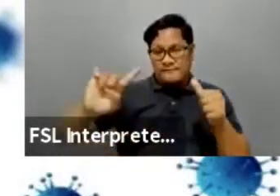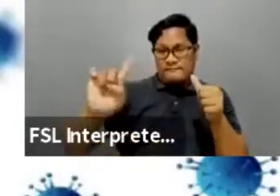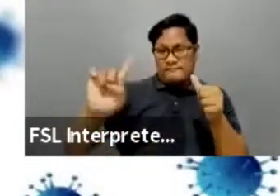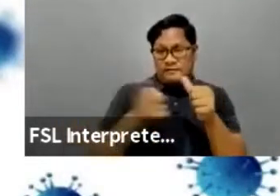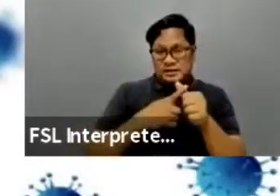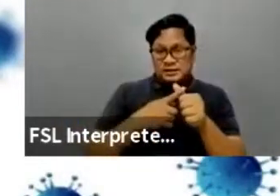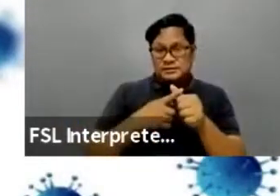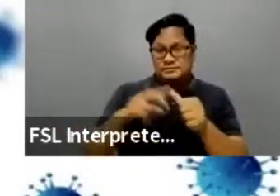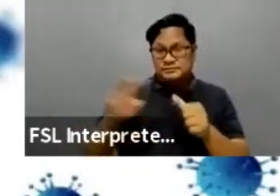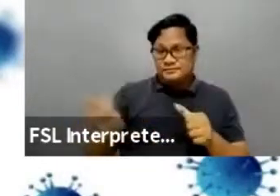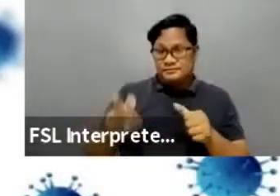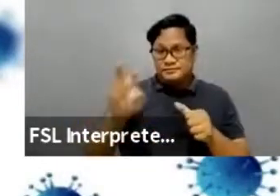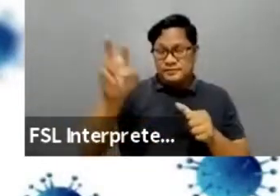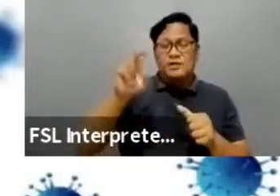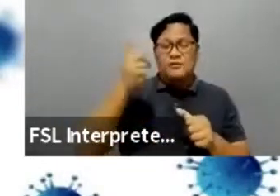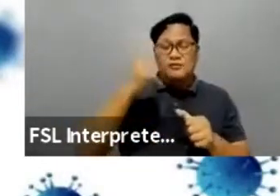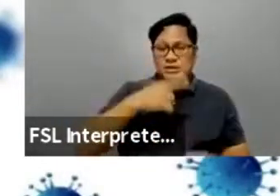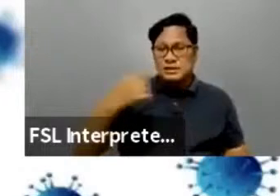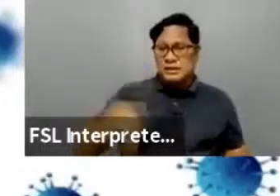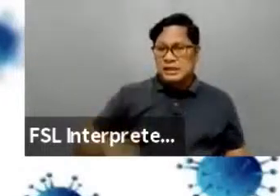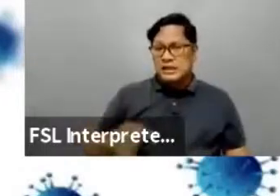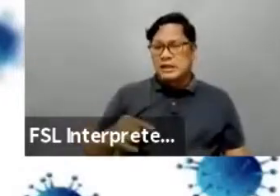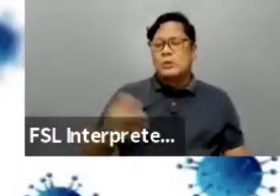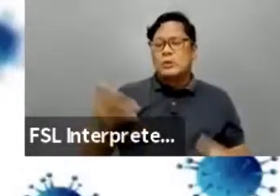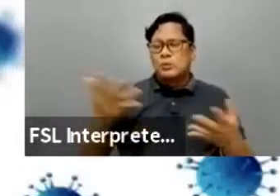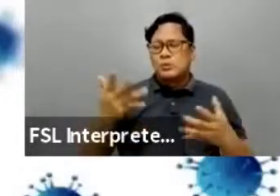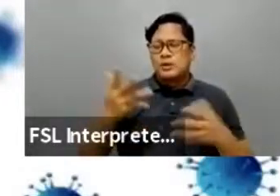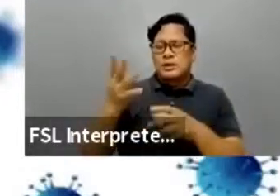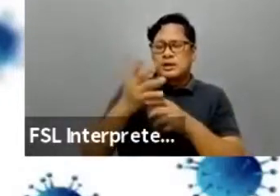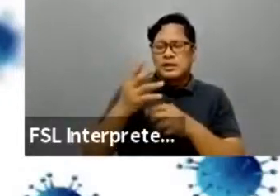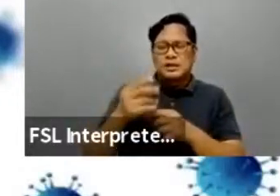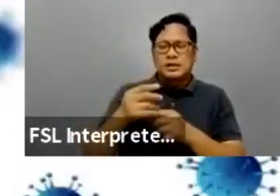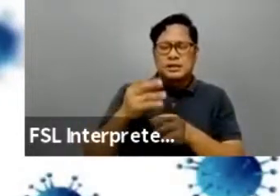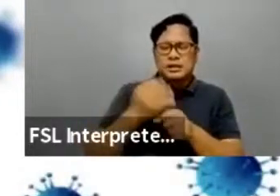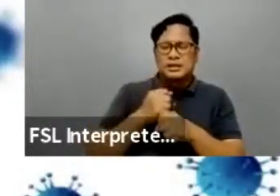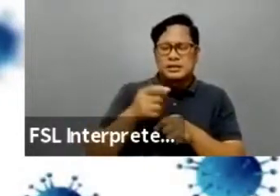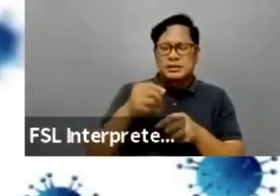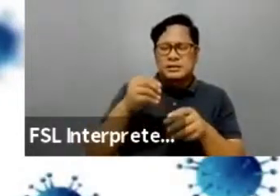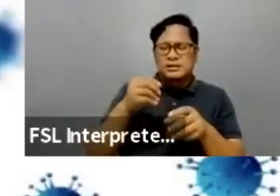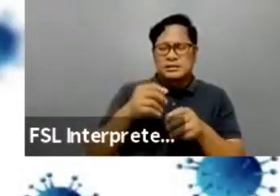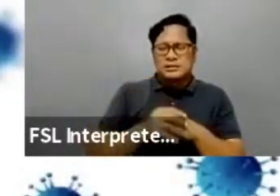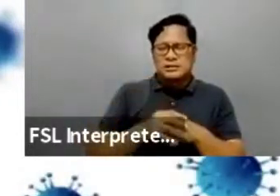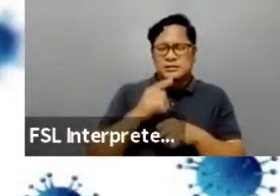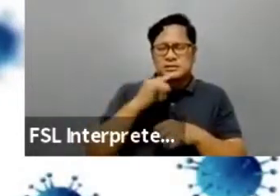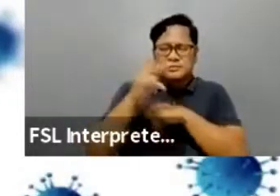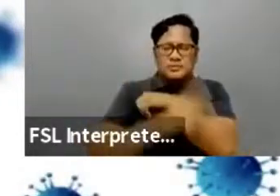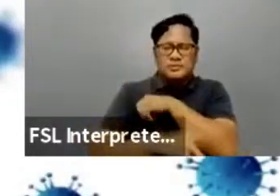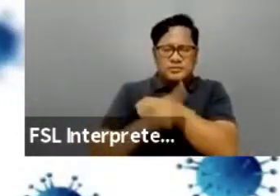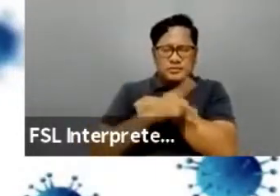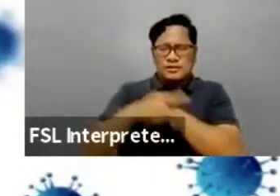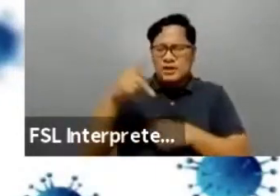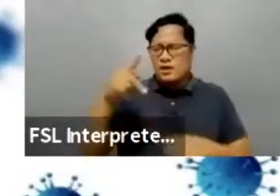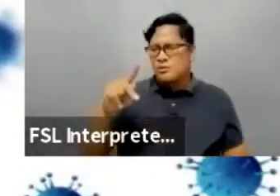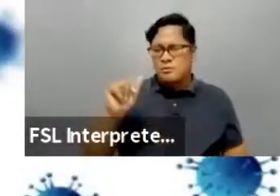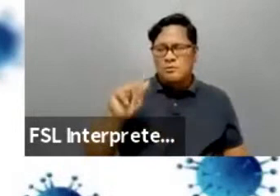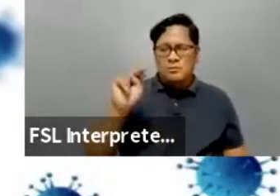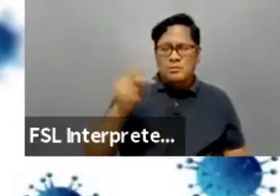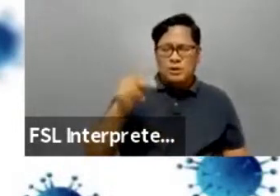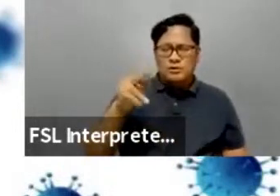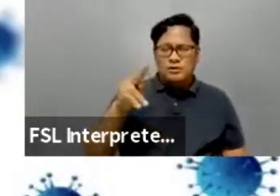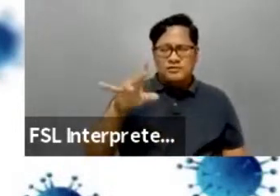ban ay para sa mga nanggagaling sa Hubei na probinsya kung saan nandun ang